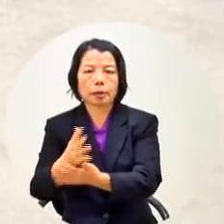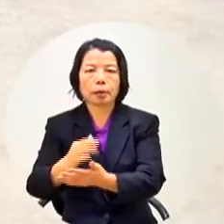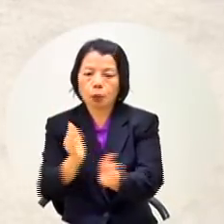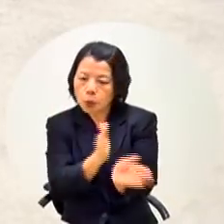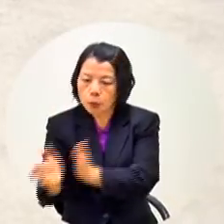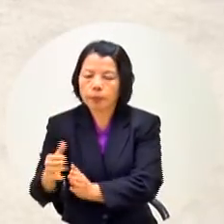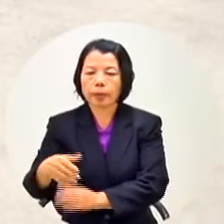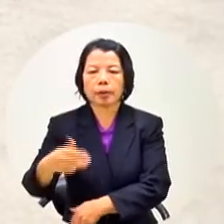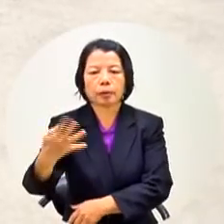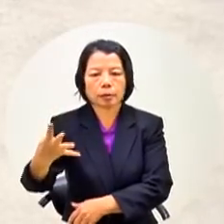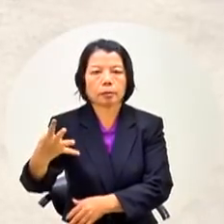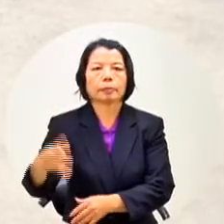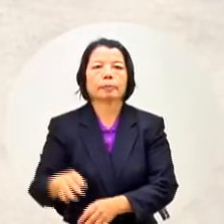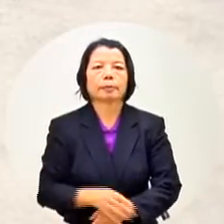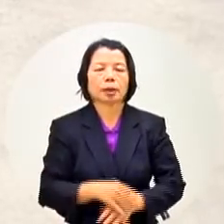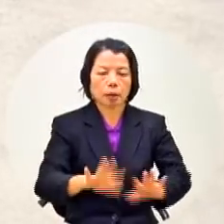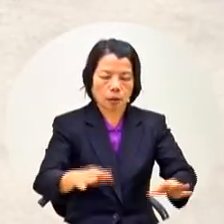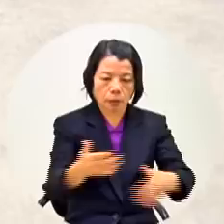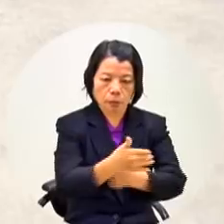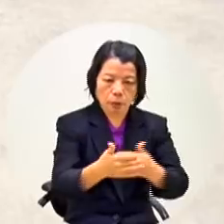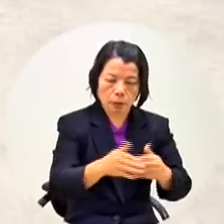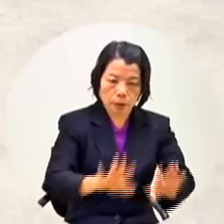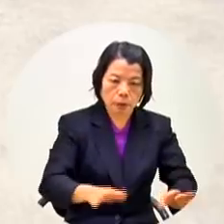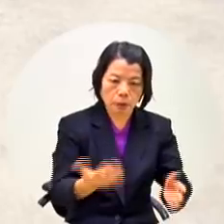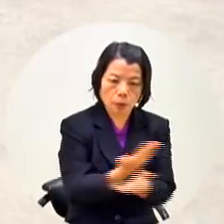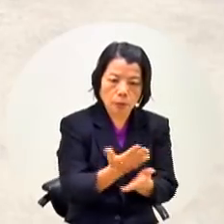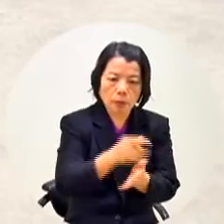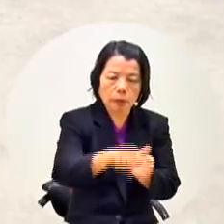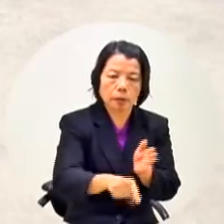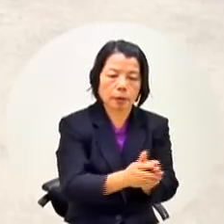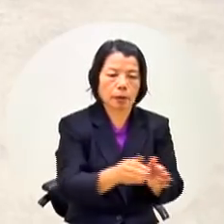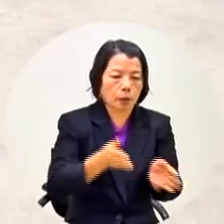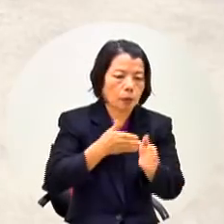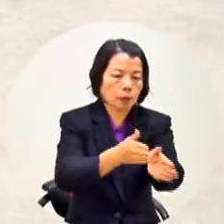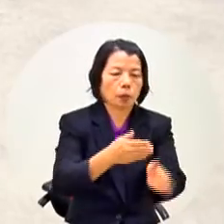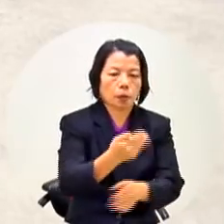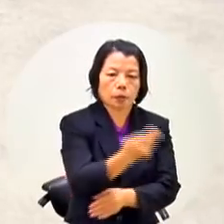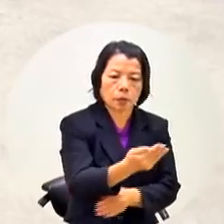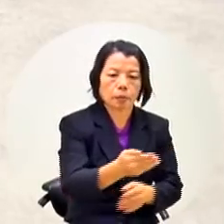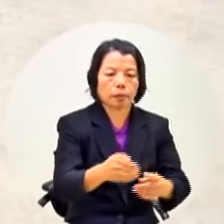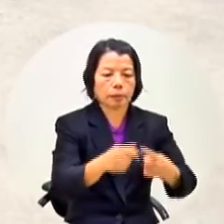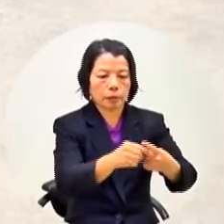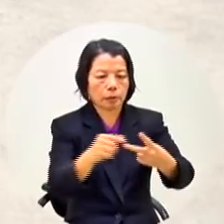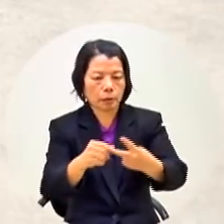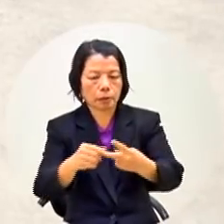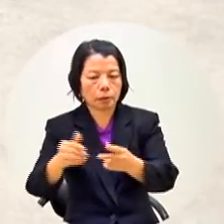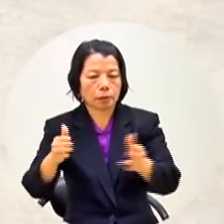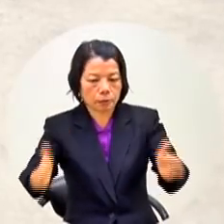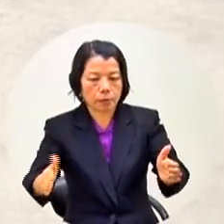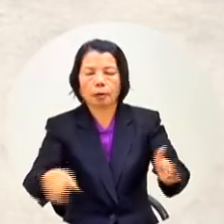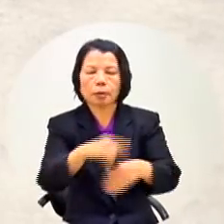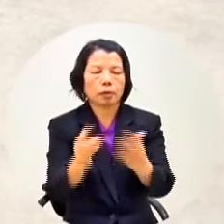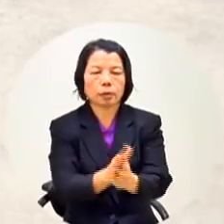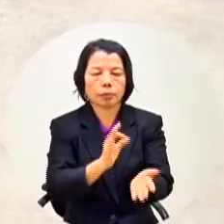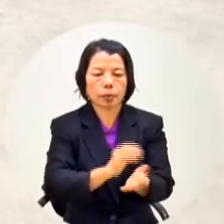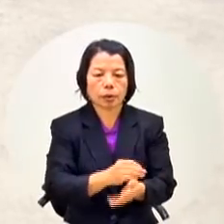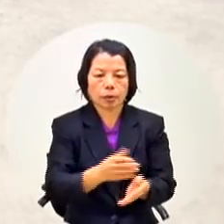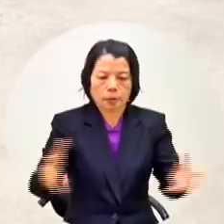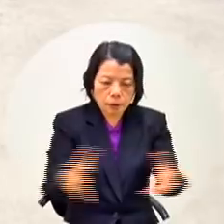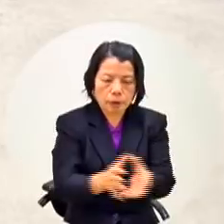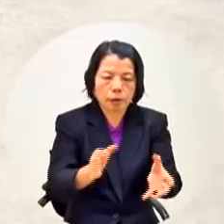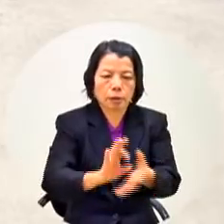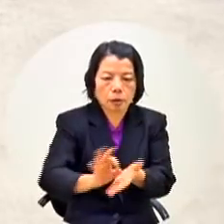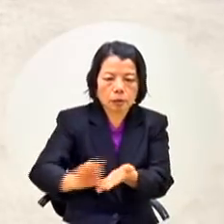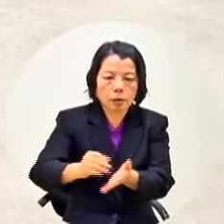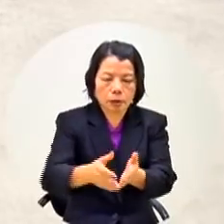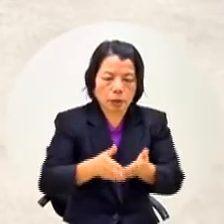换现行营运的9列车进行一二阶来整合，因此未来有20列车可以行驶于 U 型路网，也就是包括